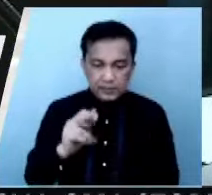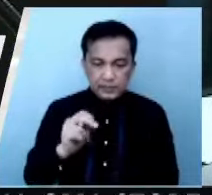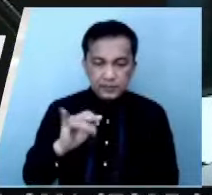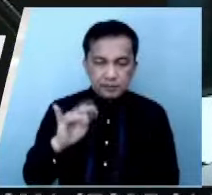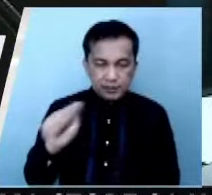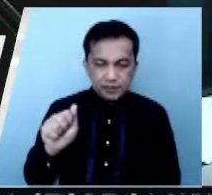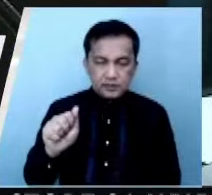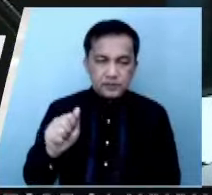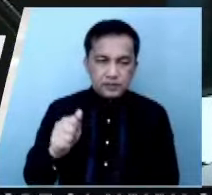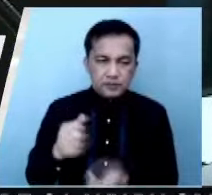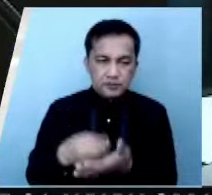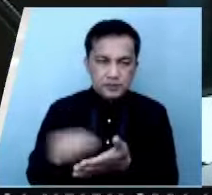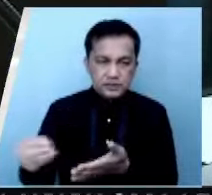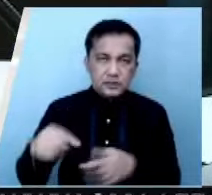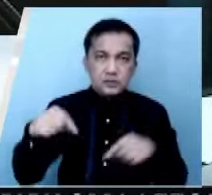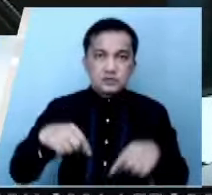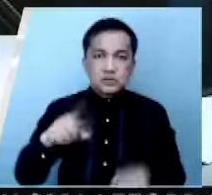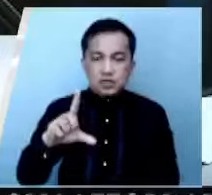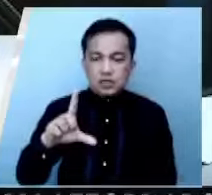sa